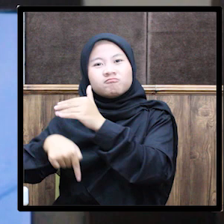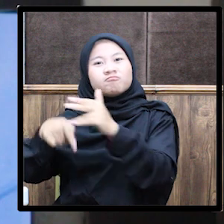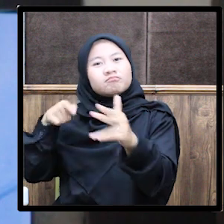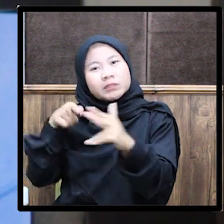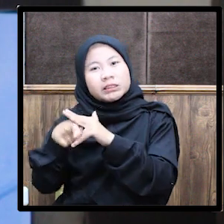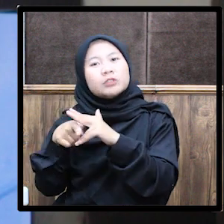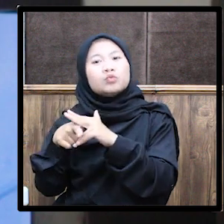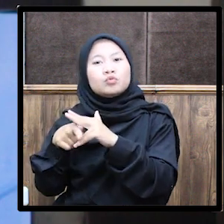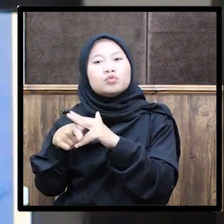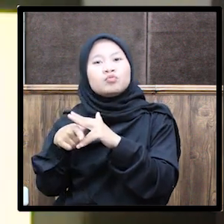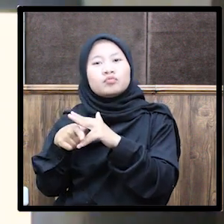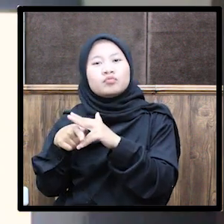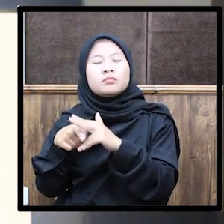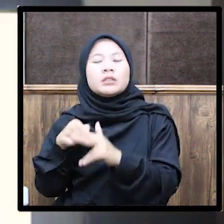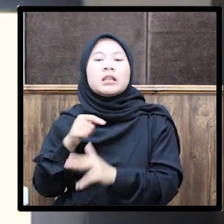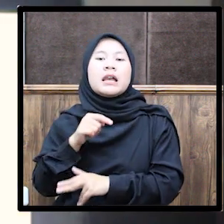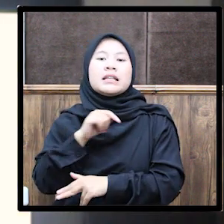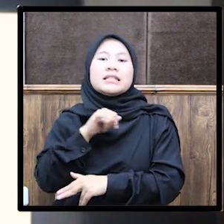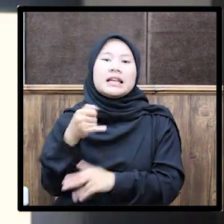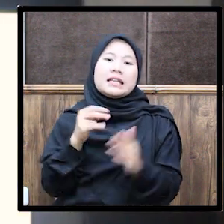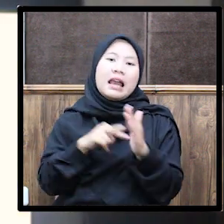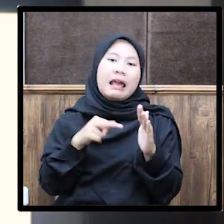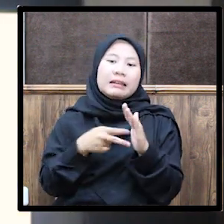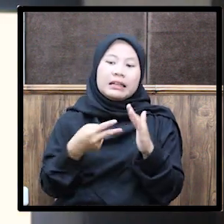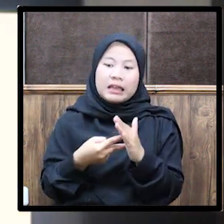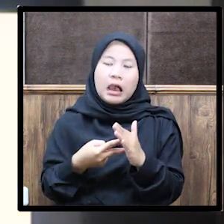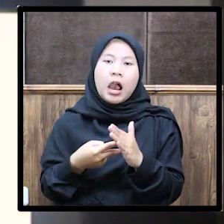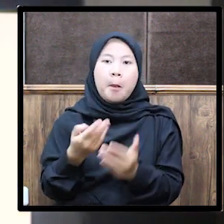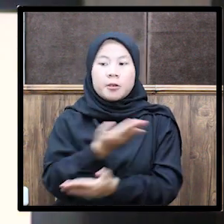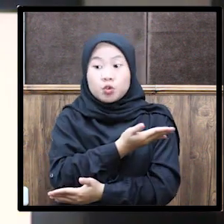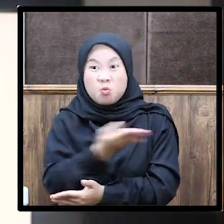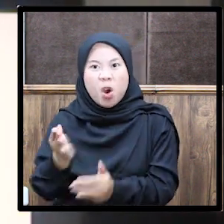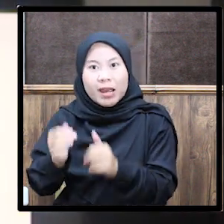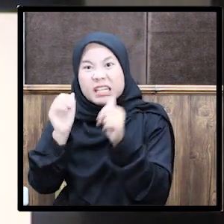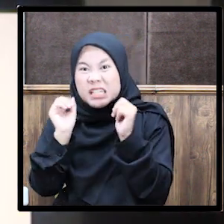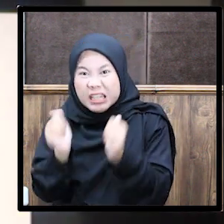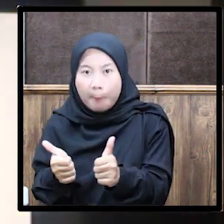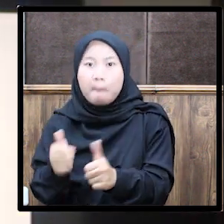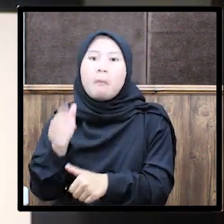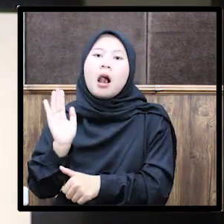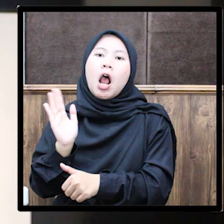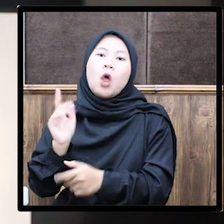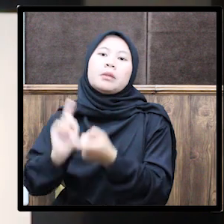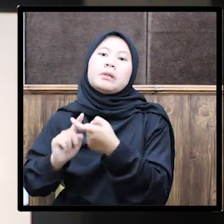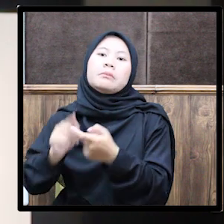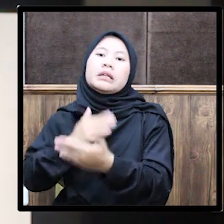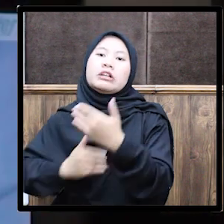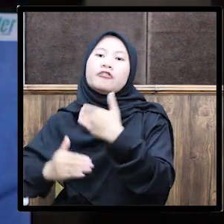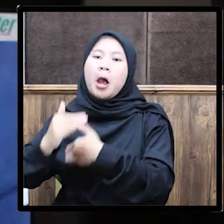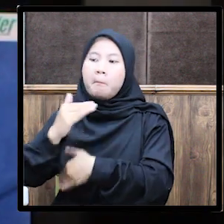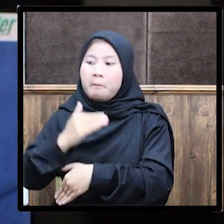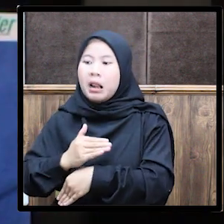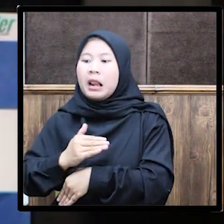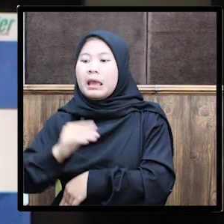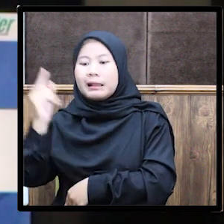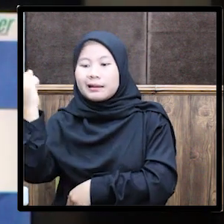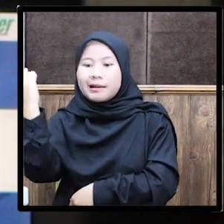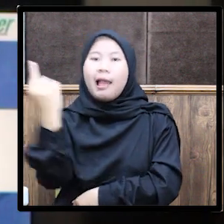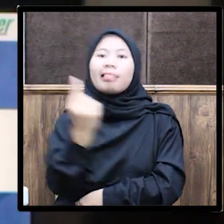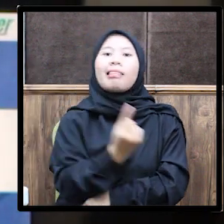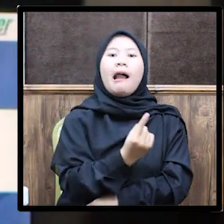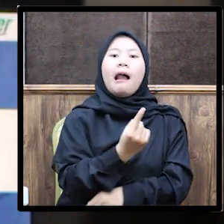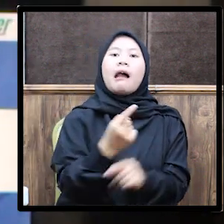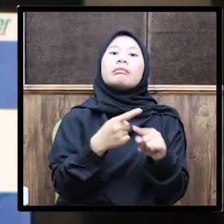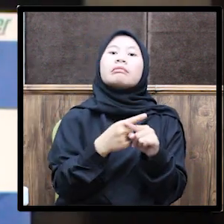siap ketika besok teman-teman difabel datang tidak dengan pendamping, kan pasti harus ditawari.